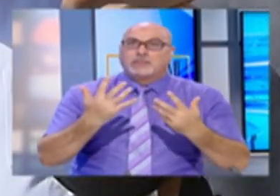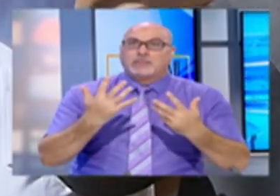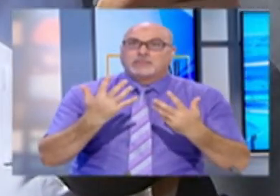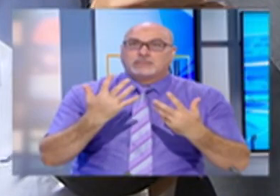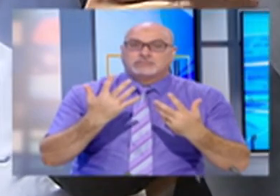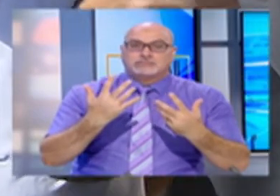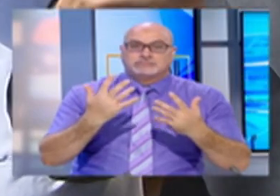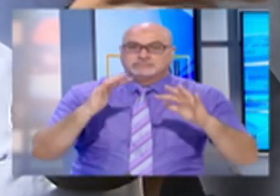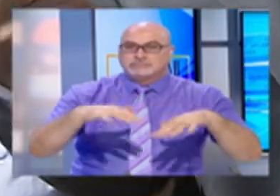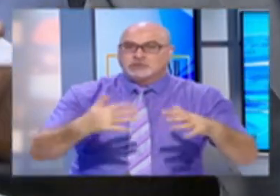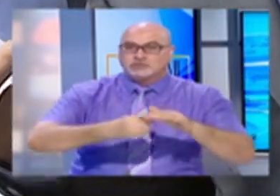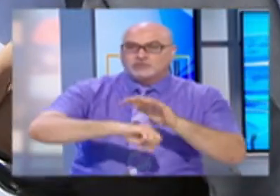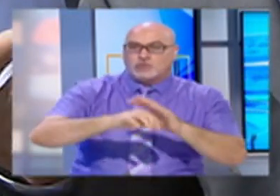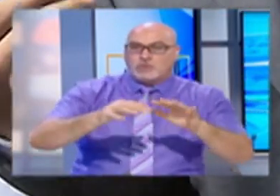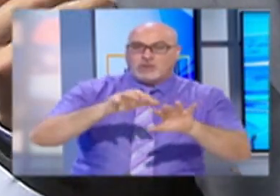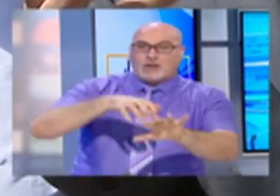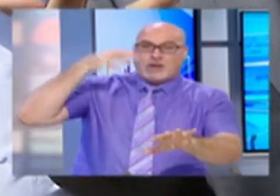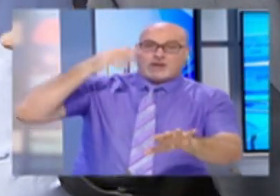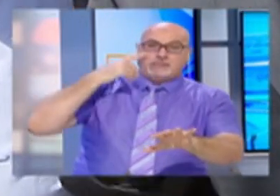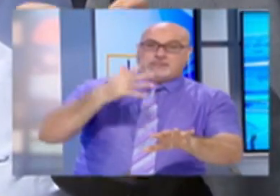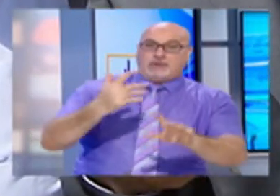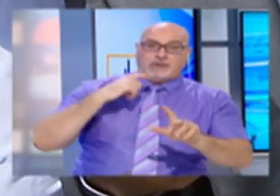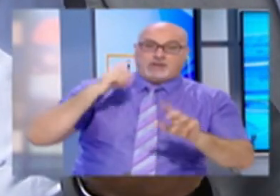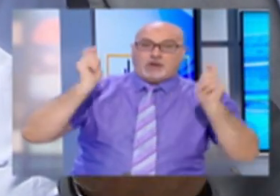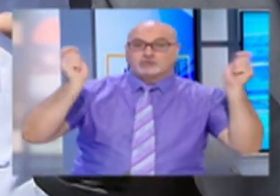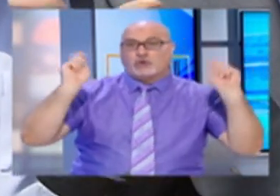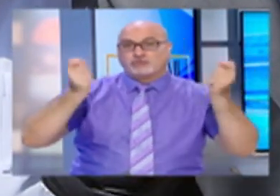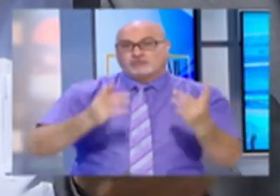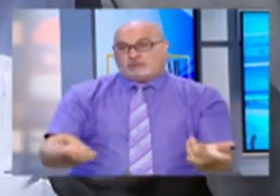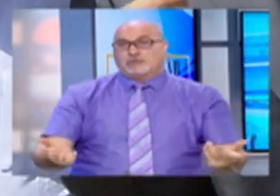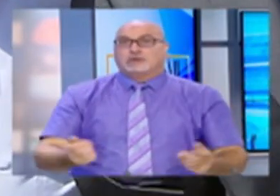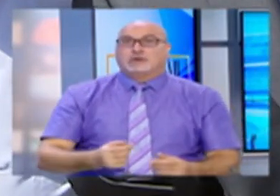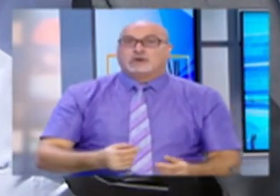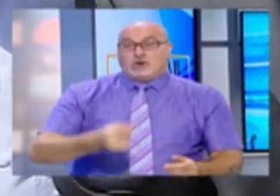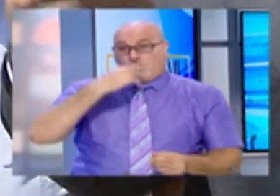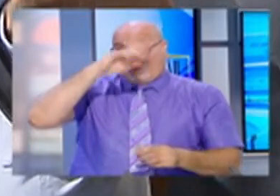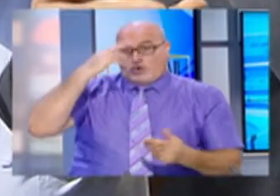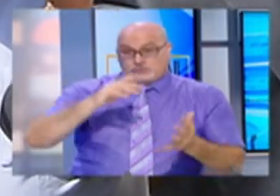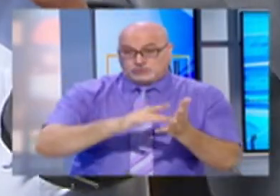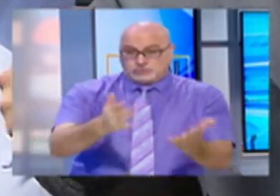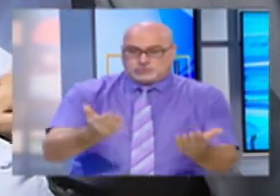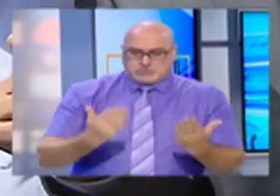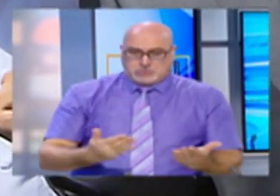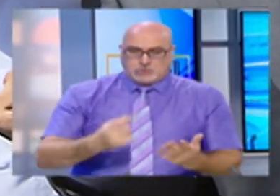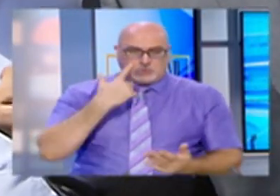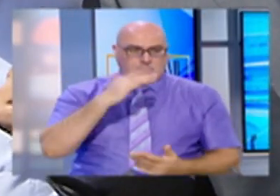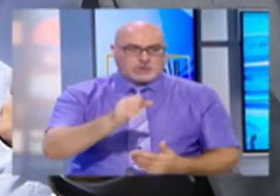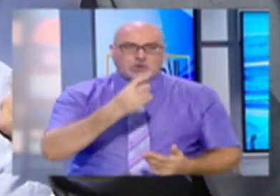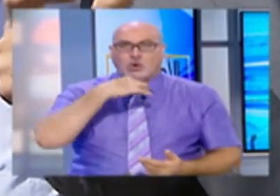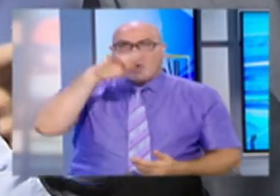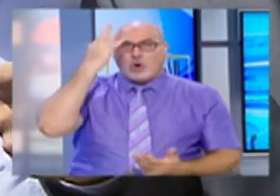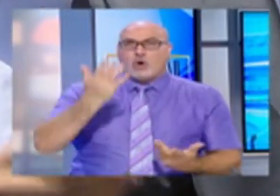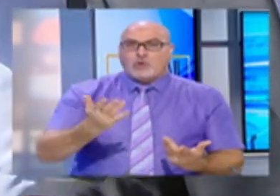ونشوف المدرجات مملاءة، وحتى نشوف أن أوروبا انضرت أكثر منا. اليوم وصلوا في يعني